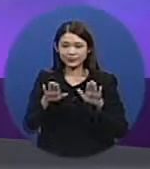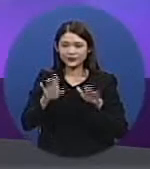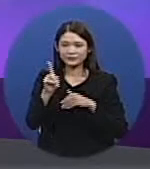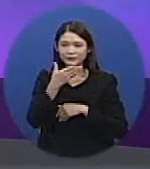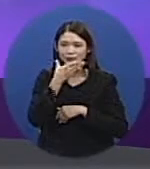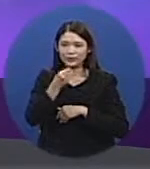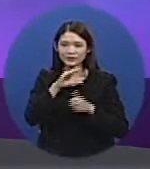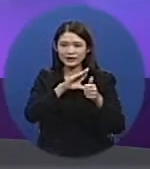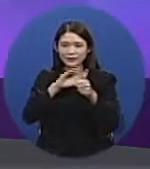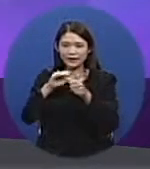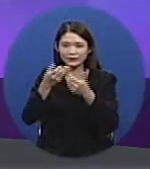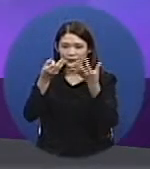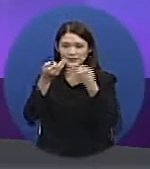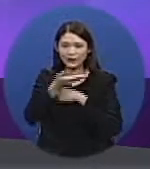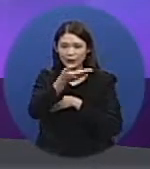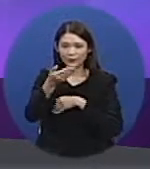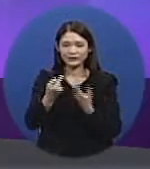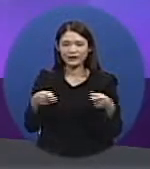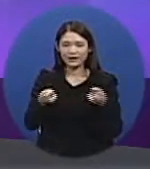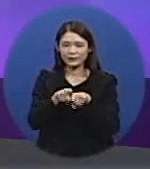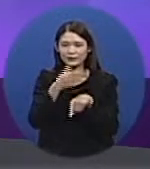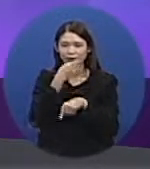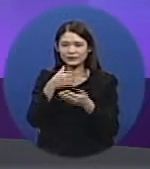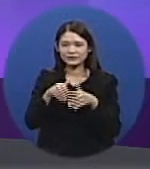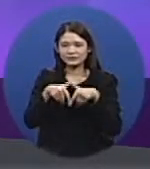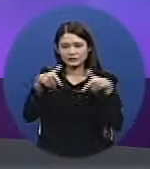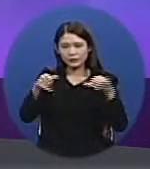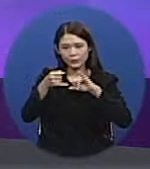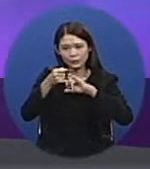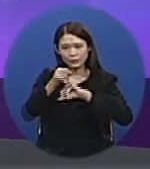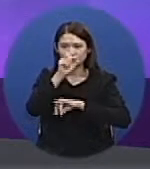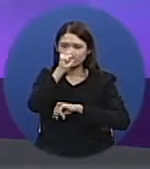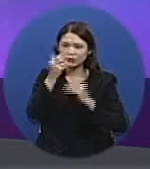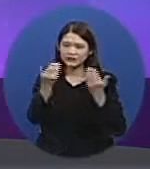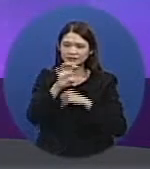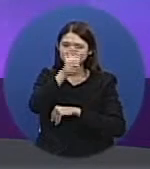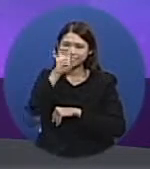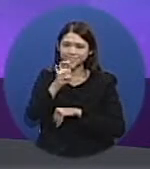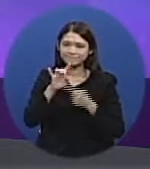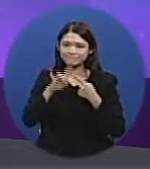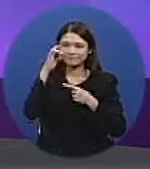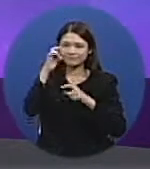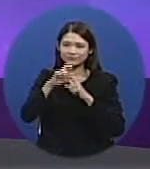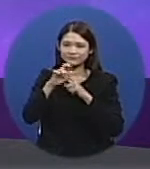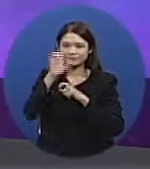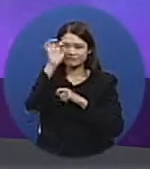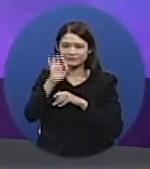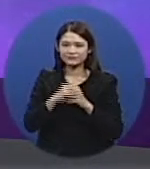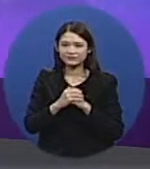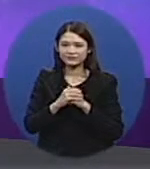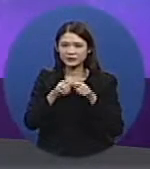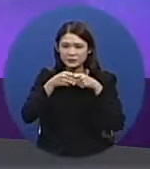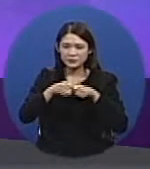오늘은 복지방송 시청자 여러분과 함께 복지를 늘리는 것이 반드시 좋은 일인가에 대해 한번 생각해 보기로 하겠습니다.